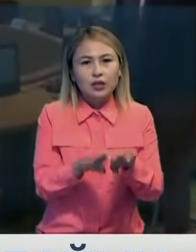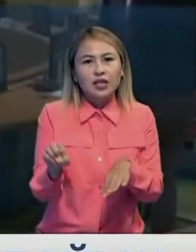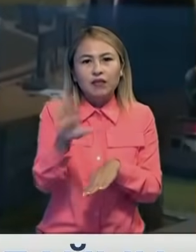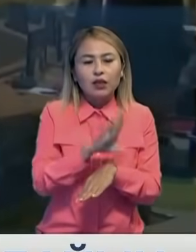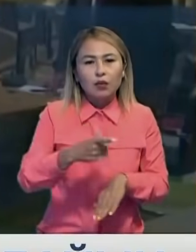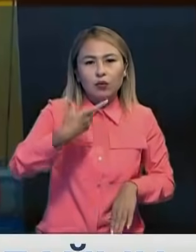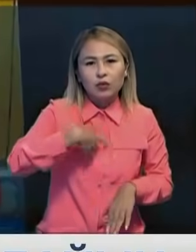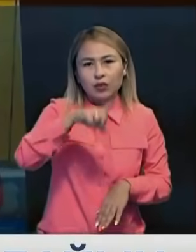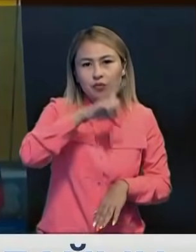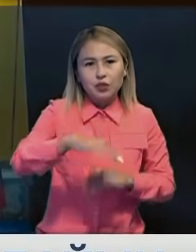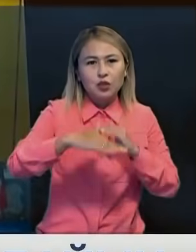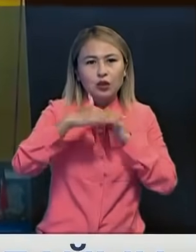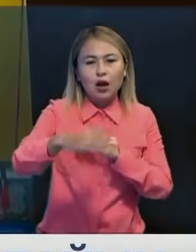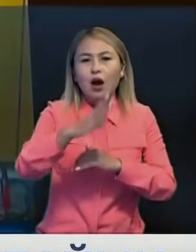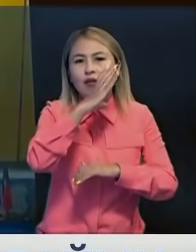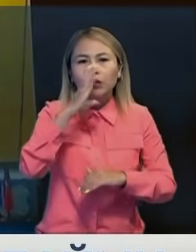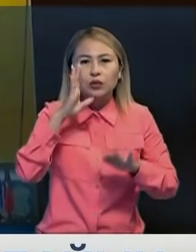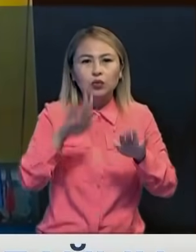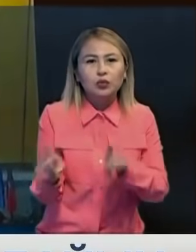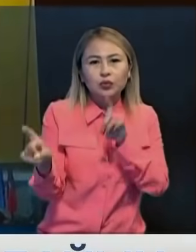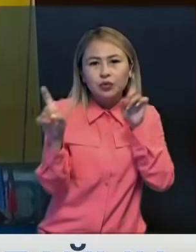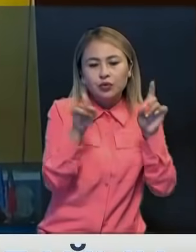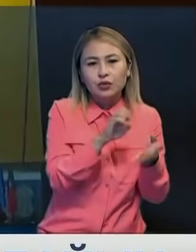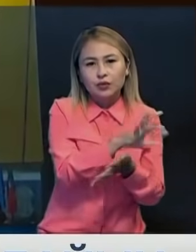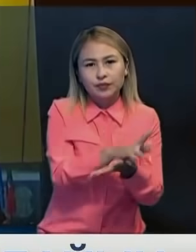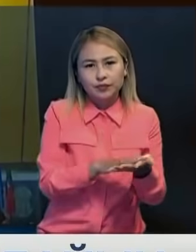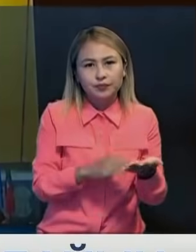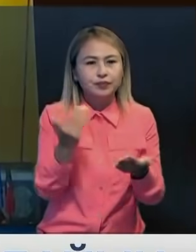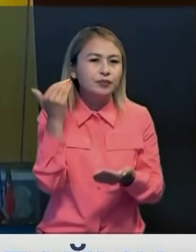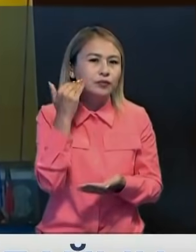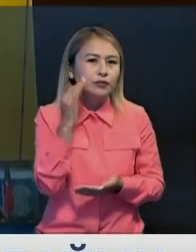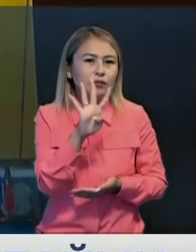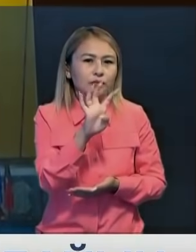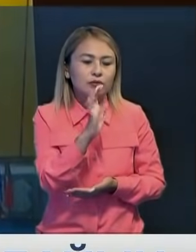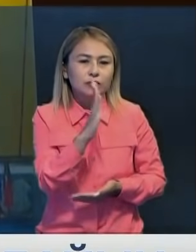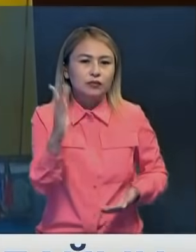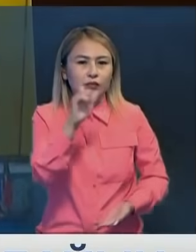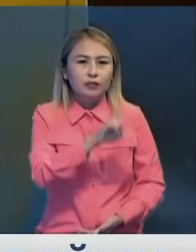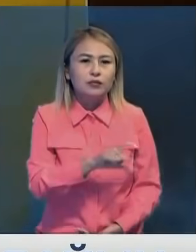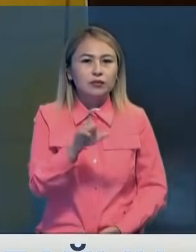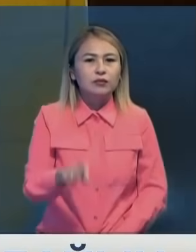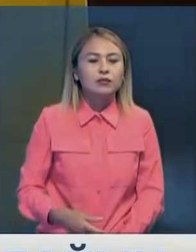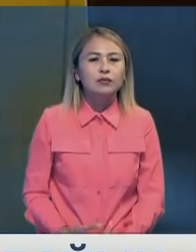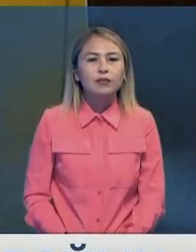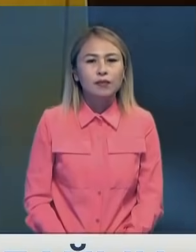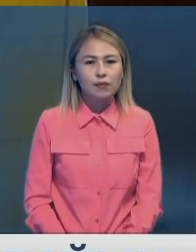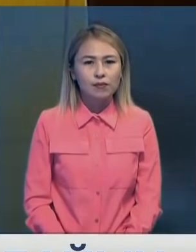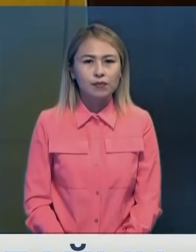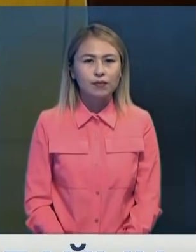ашық айтты. Еуроодақ өз азаматтары мен жергілікті ауғандарды көшіру ісін жалғастырмақ. Бұл шамамен 400-дей